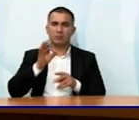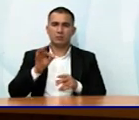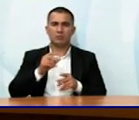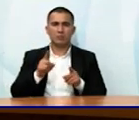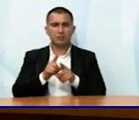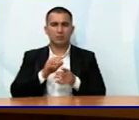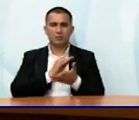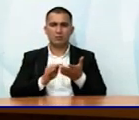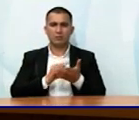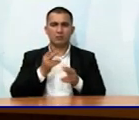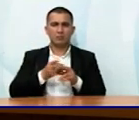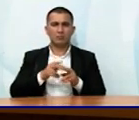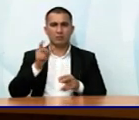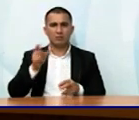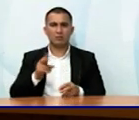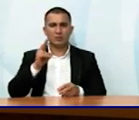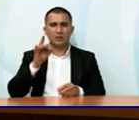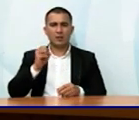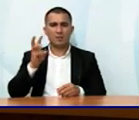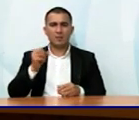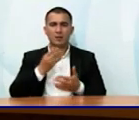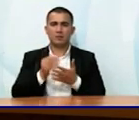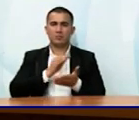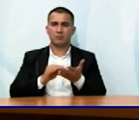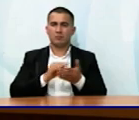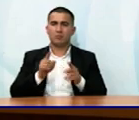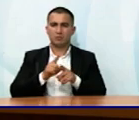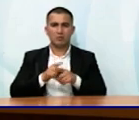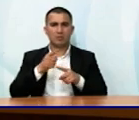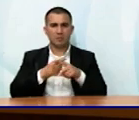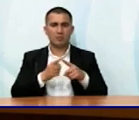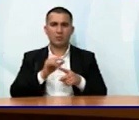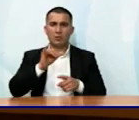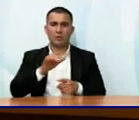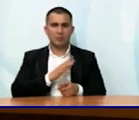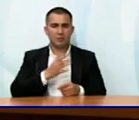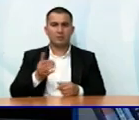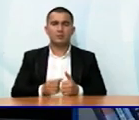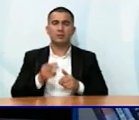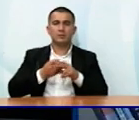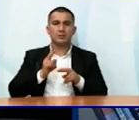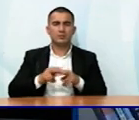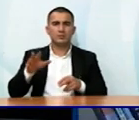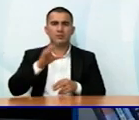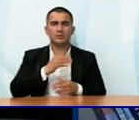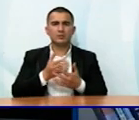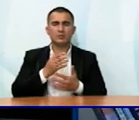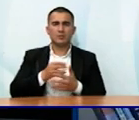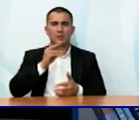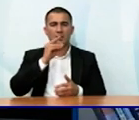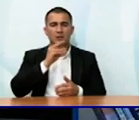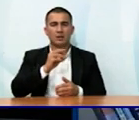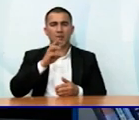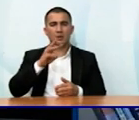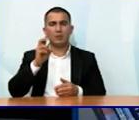Jaloliddin Manguberdi degan dramani darsingizda barcha shaklida o'qib o'tdingiz. Jaloliddin Manguberdi mo'g'ullarga